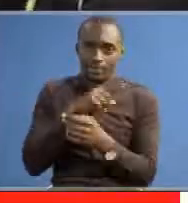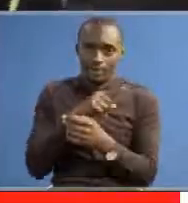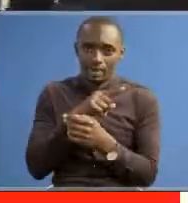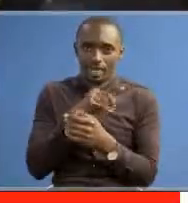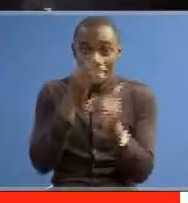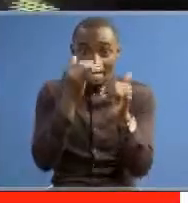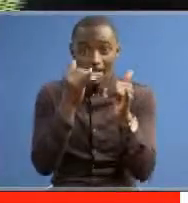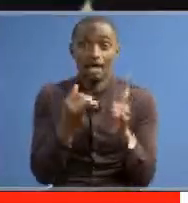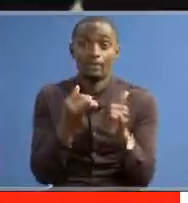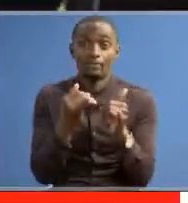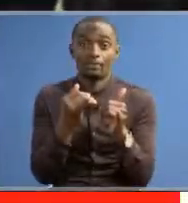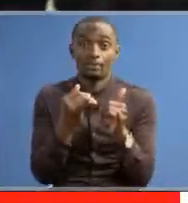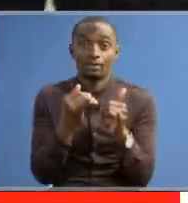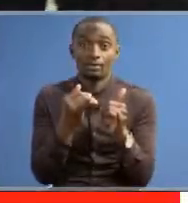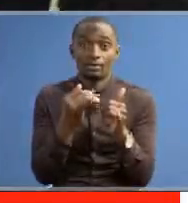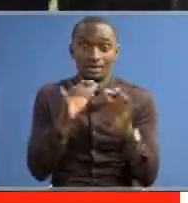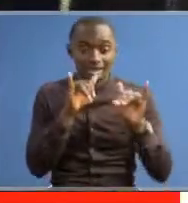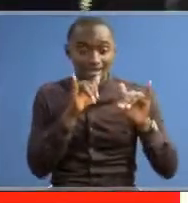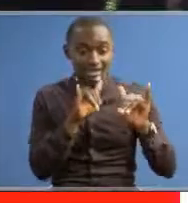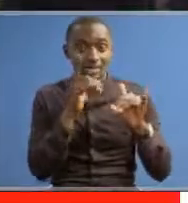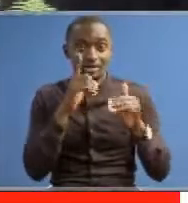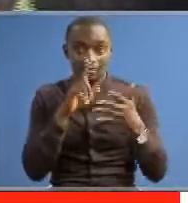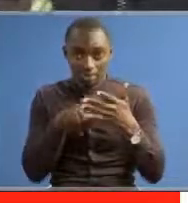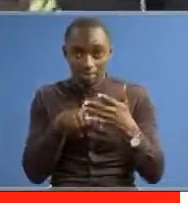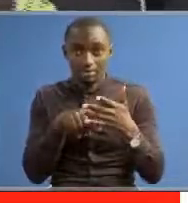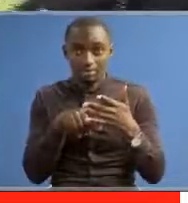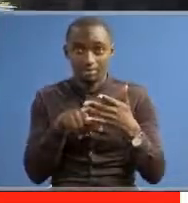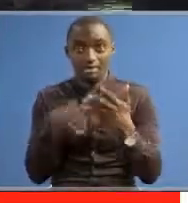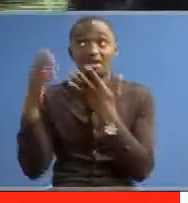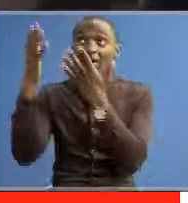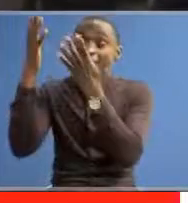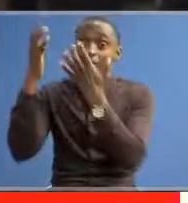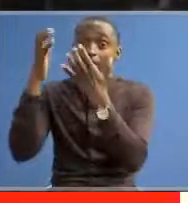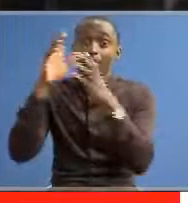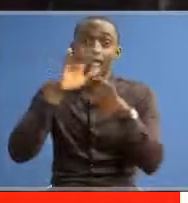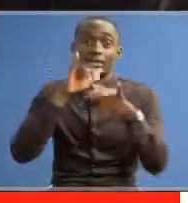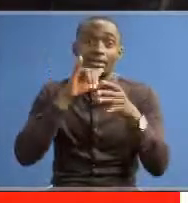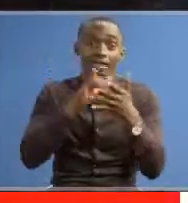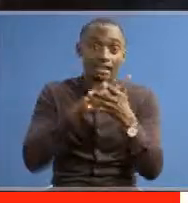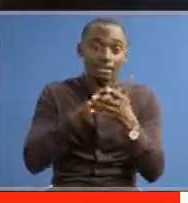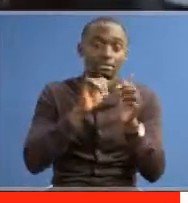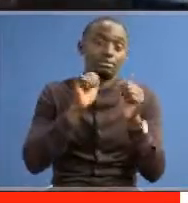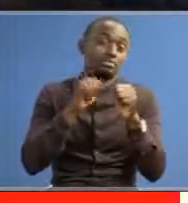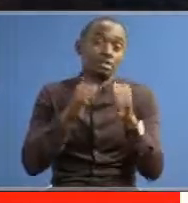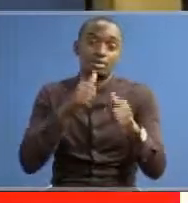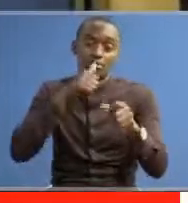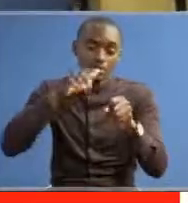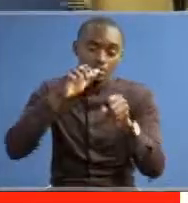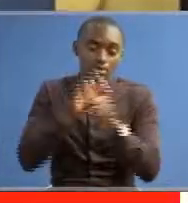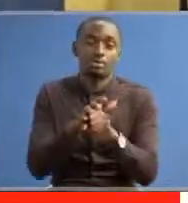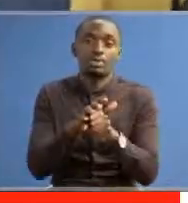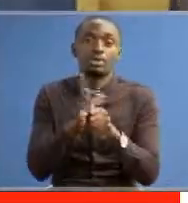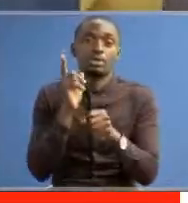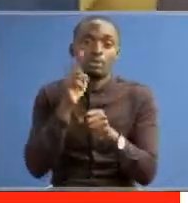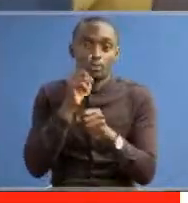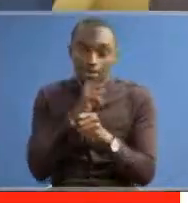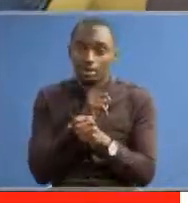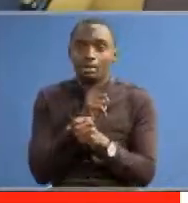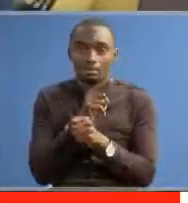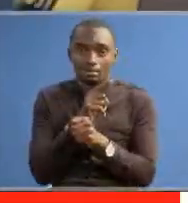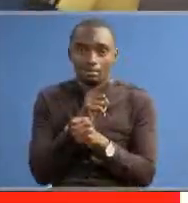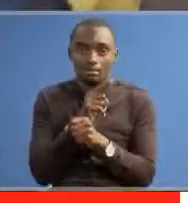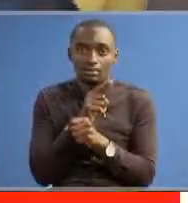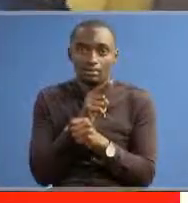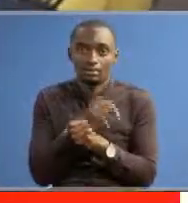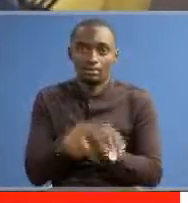Kwa sasa, lililobaki ni kwa Wakenya kuwa na matumaini kwamba ahadi hizi zitatimizwa kwa wakati mwafaka.